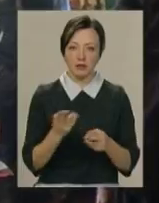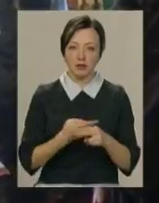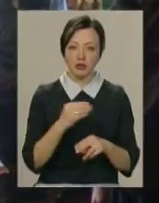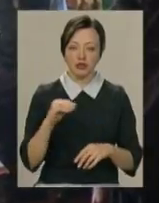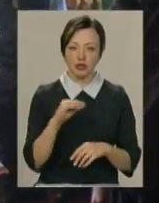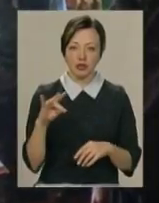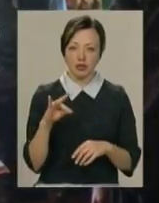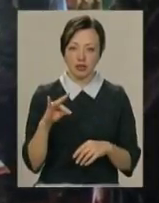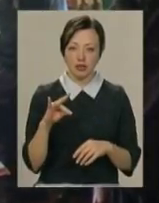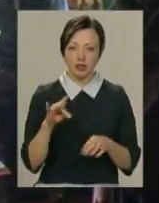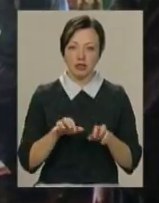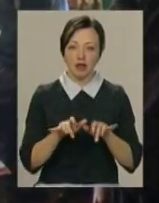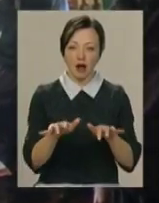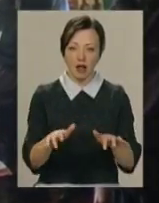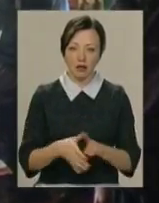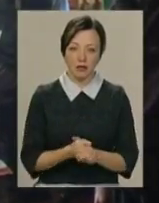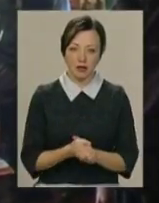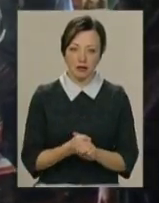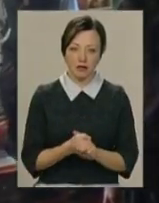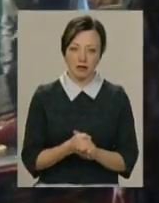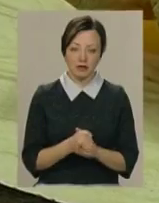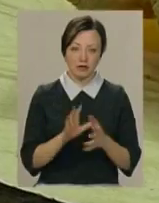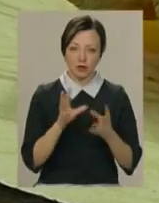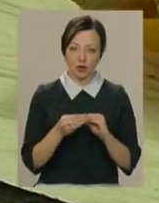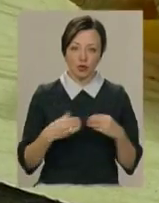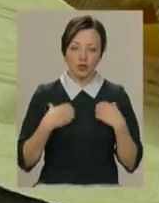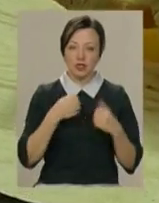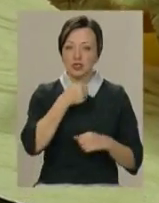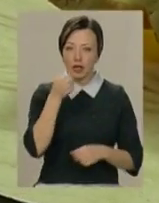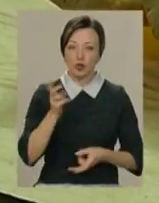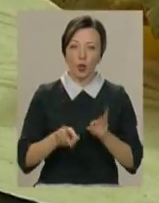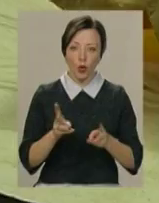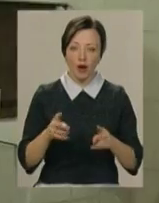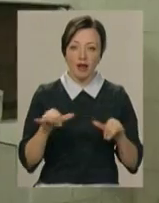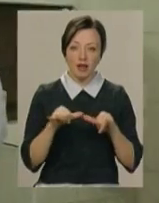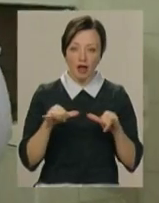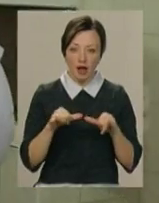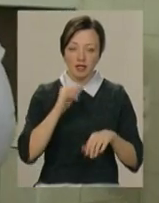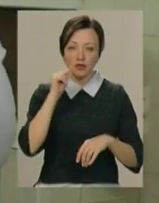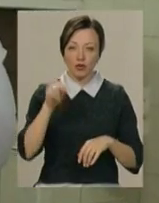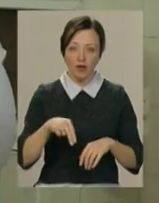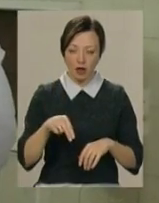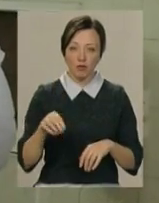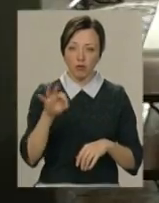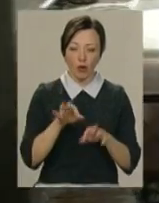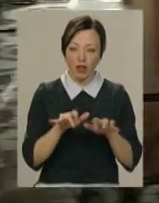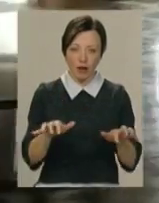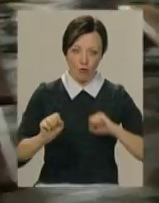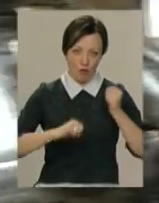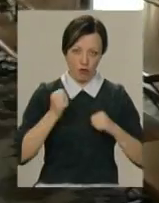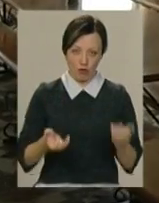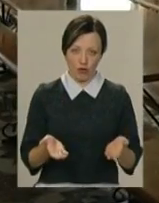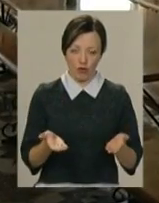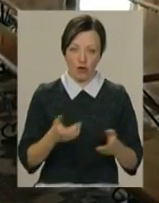жира, с тараканами, ну все, ужас. Старшого кухаря їдальні Миколу Цибульського звинувачення проти тарганів у каші